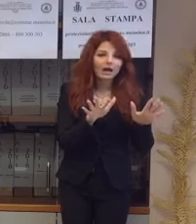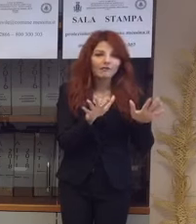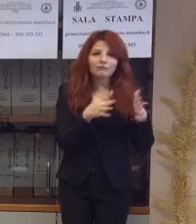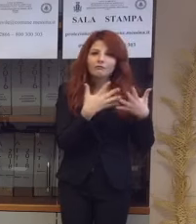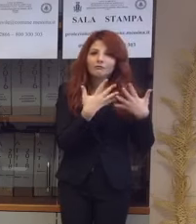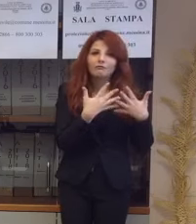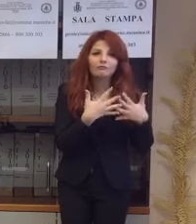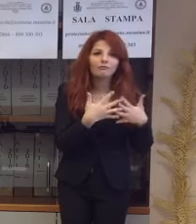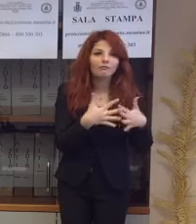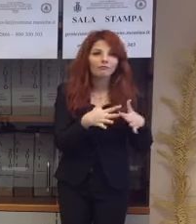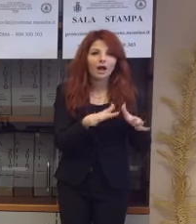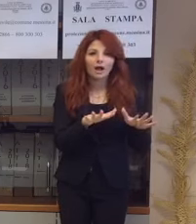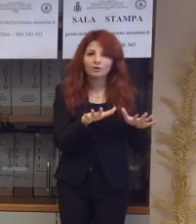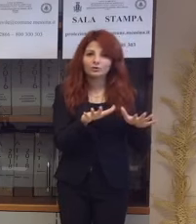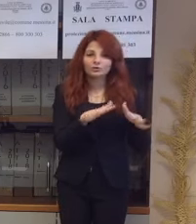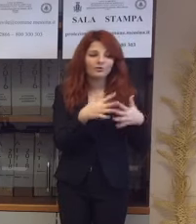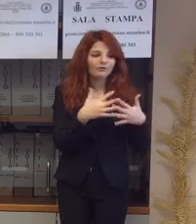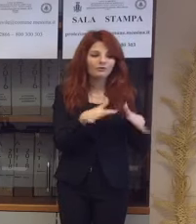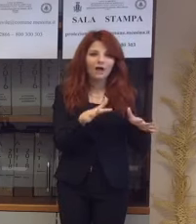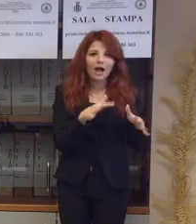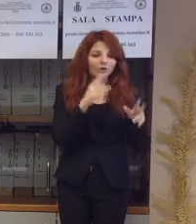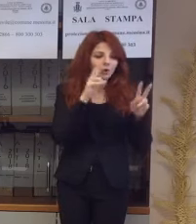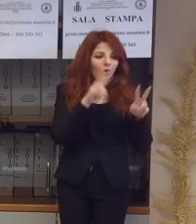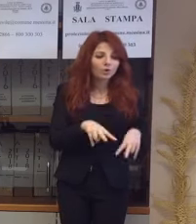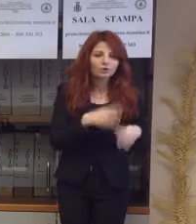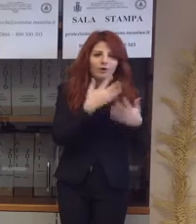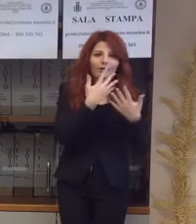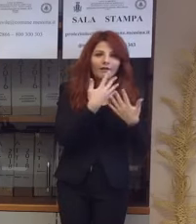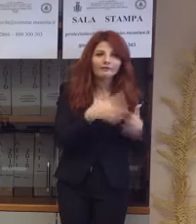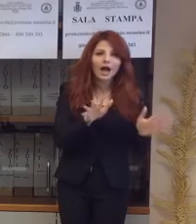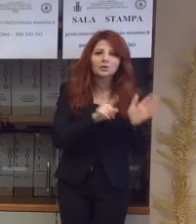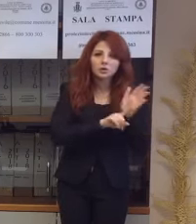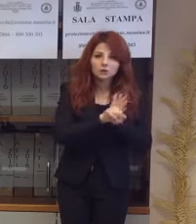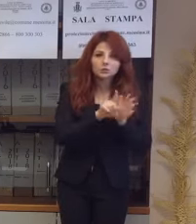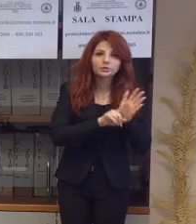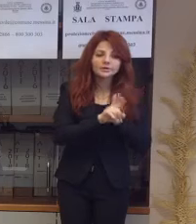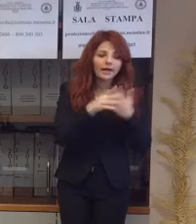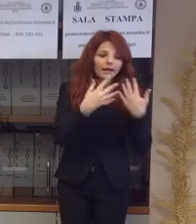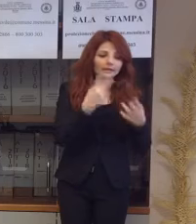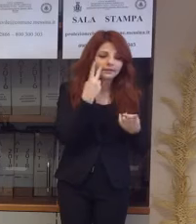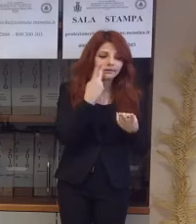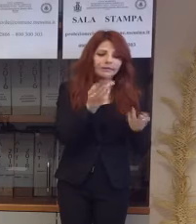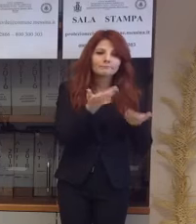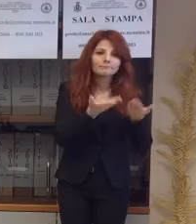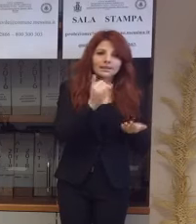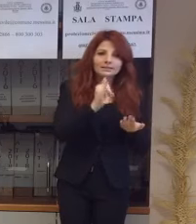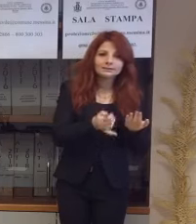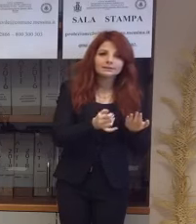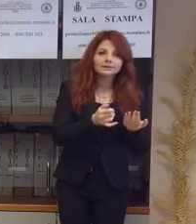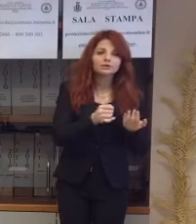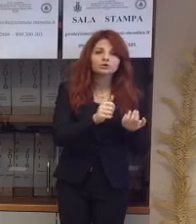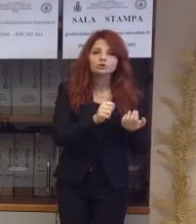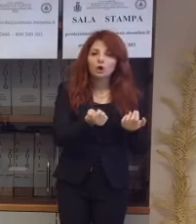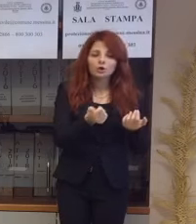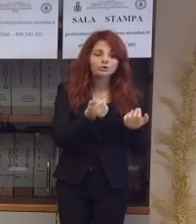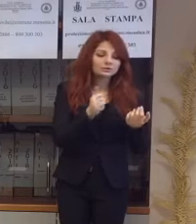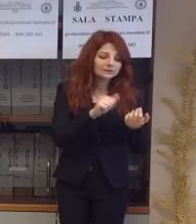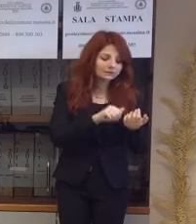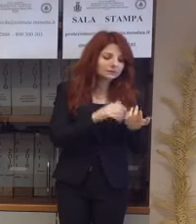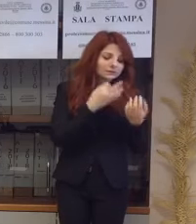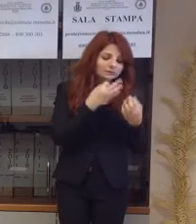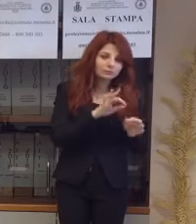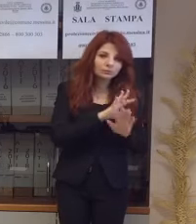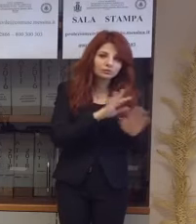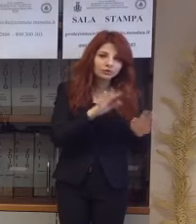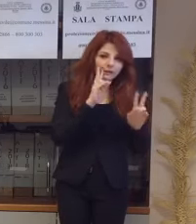tutte esitate. Abbiamo quelli della fascia C, che da oggi, giusto, parleremo anche di questa operazione, dell'accordo, grazie al direttore